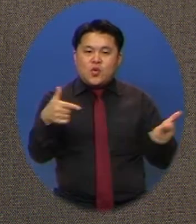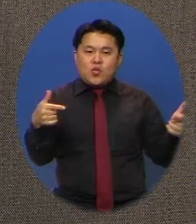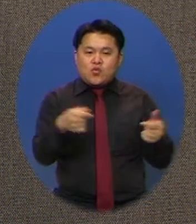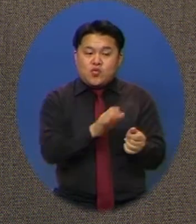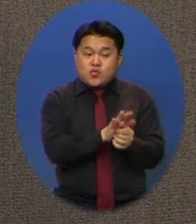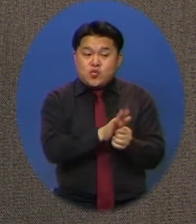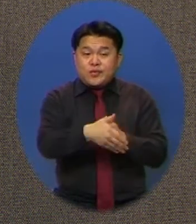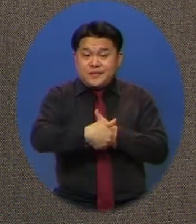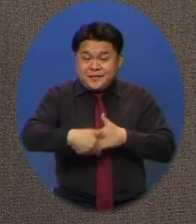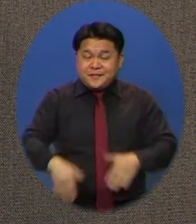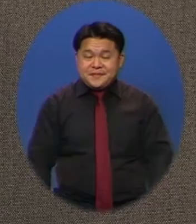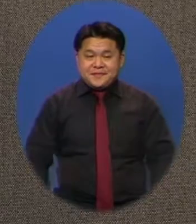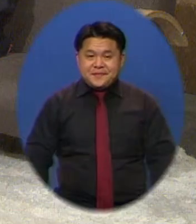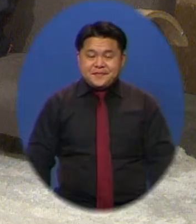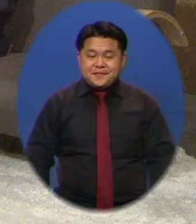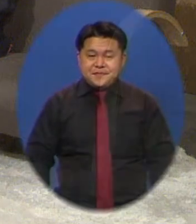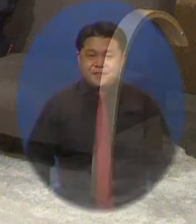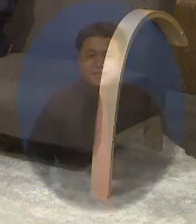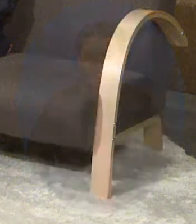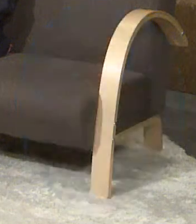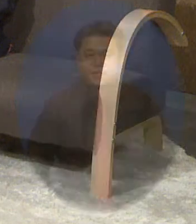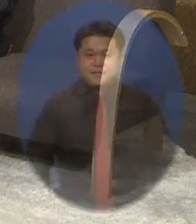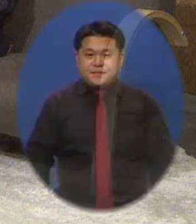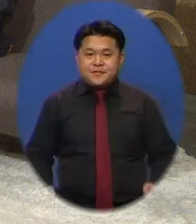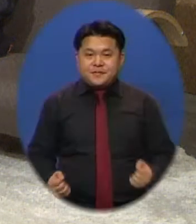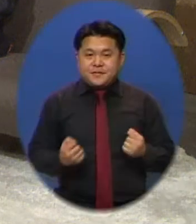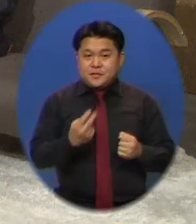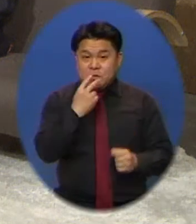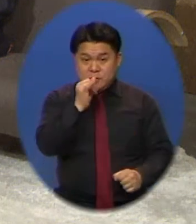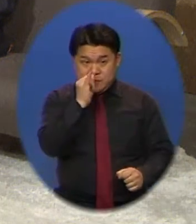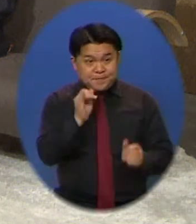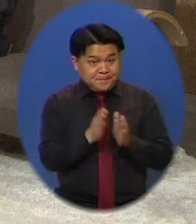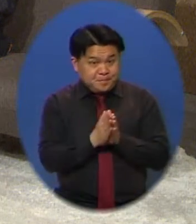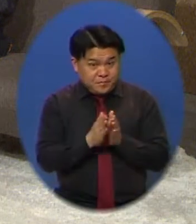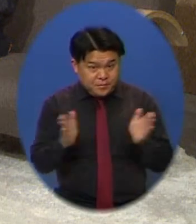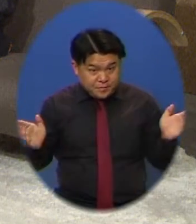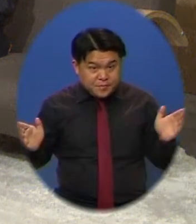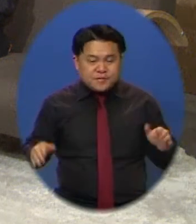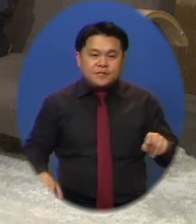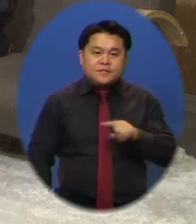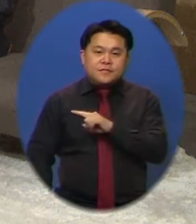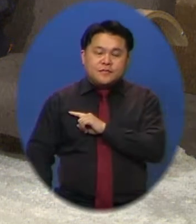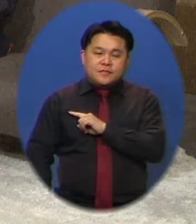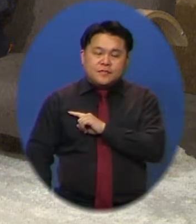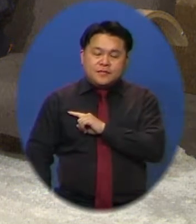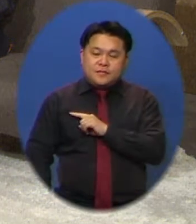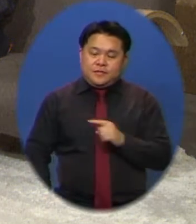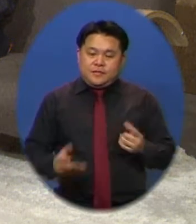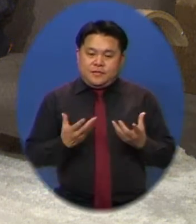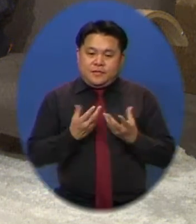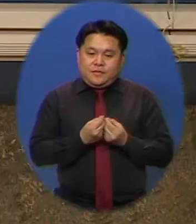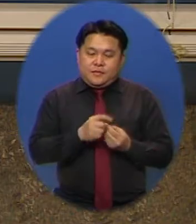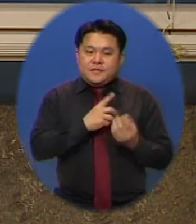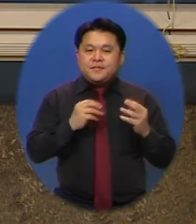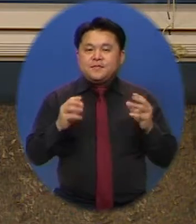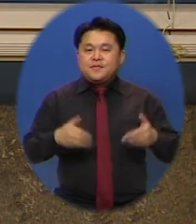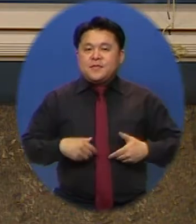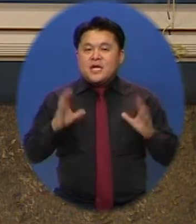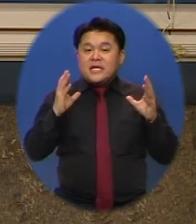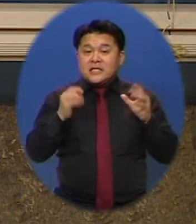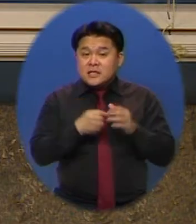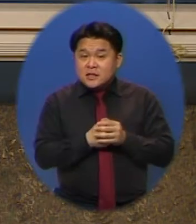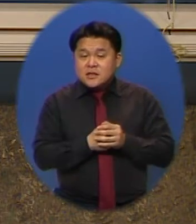좀 완화해드릴 계획입니다. 아무래도 건강보험이 적용이 되면은 이렇게 어린 아이들이죠. 우리가 가장 많이 필요한